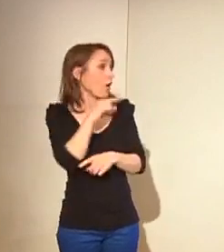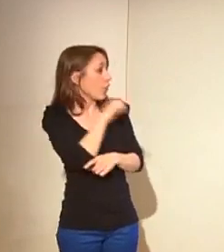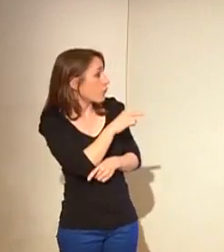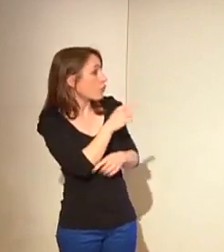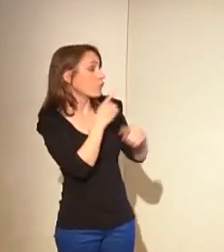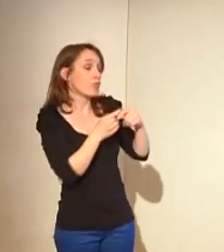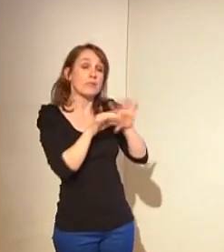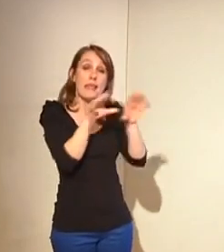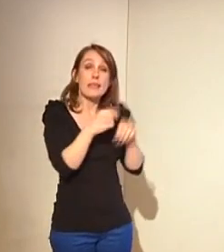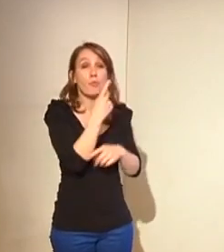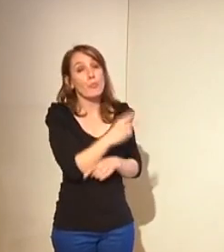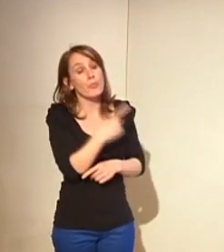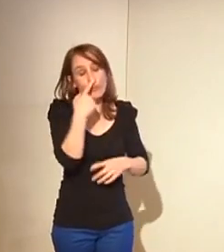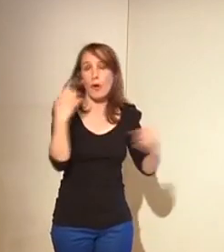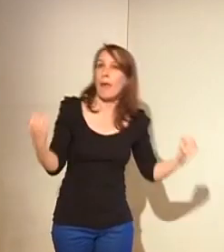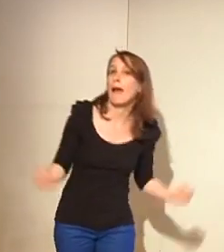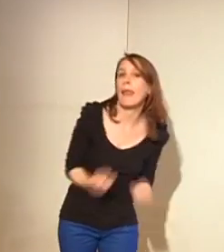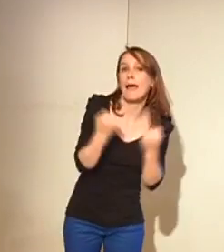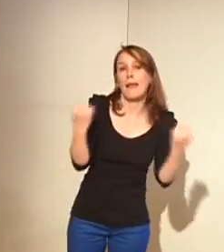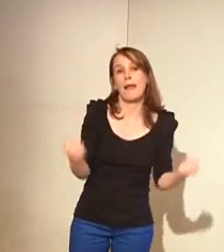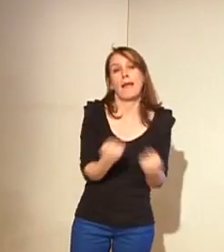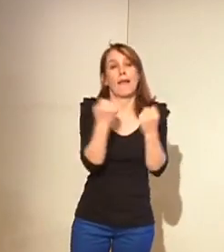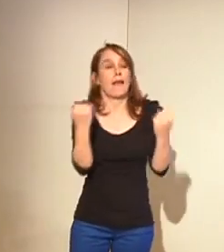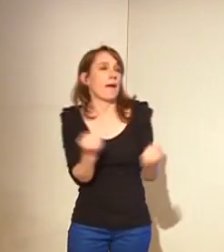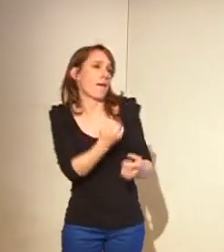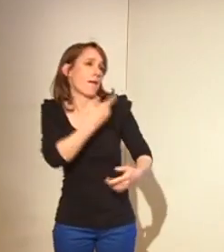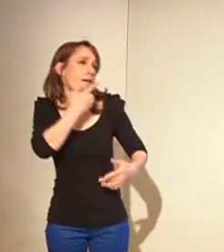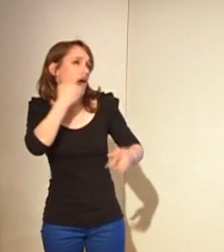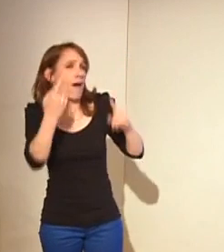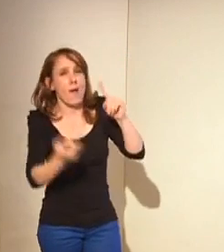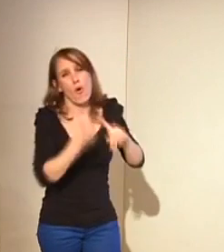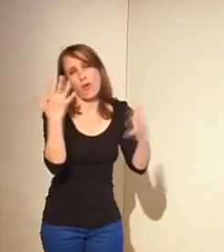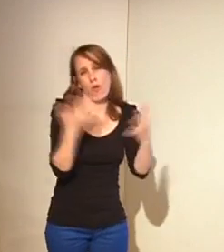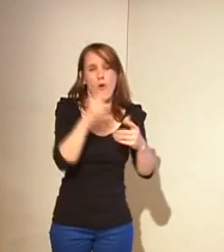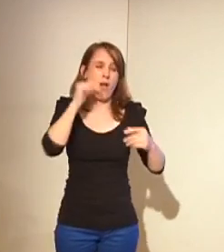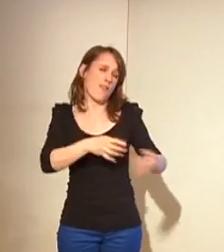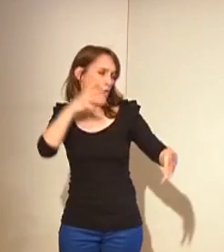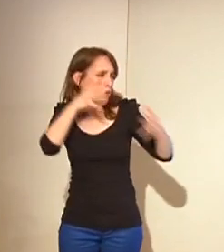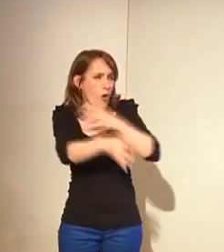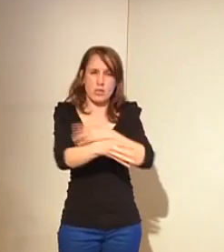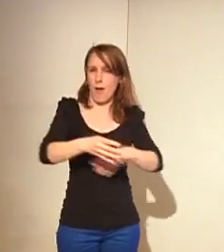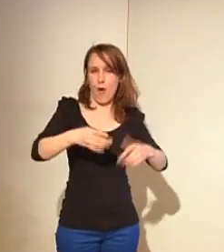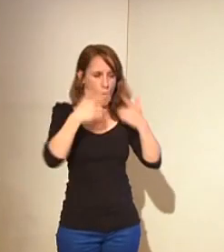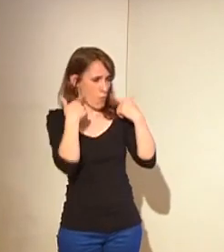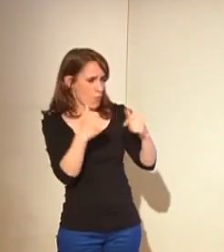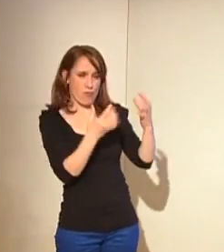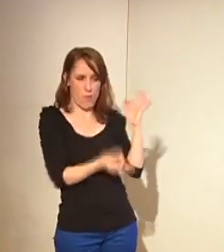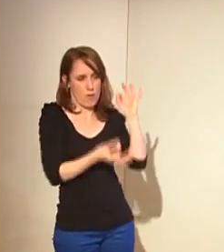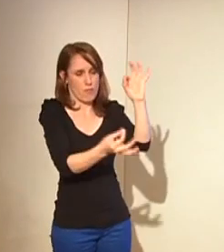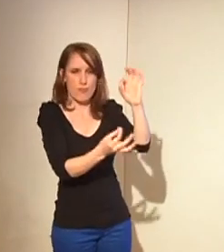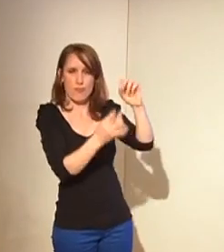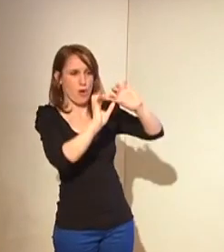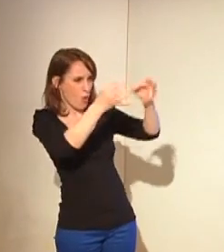j'allais dire la main sur le cœur sur la transparence l'accès à la donnée publique l'écoute